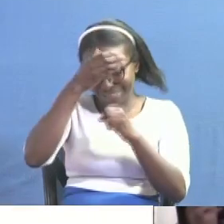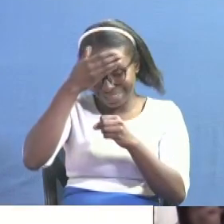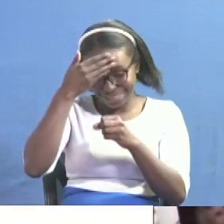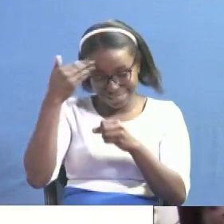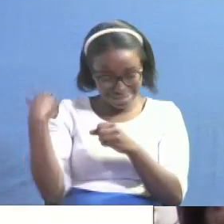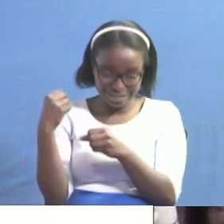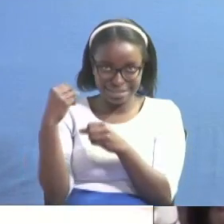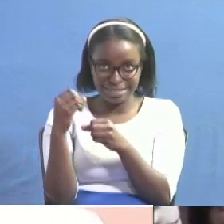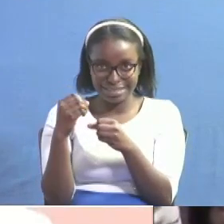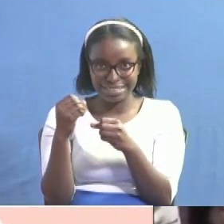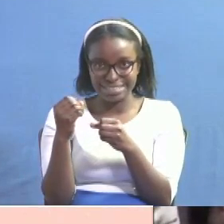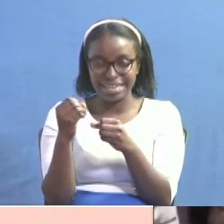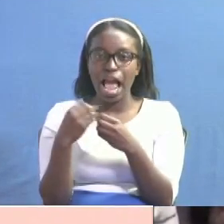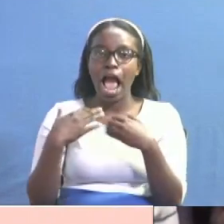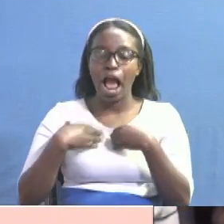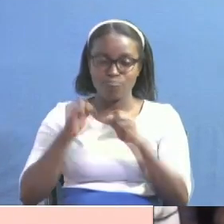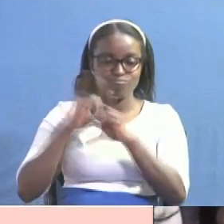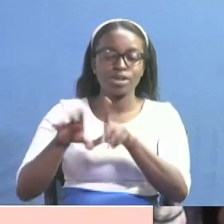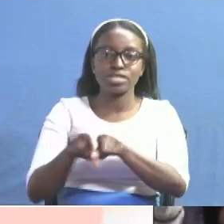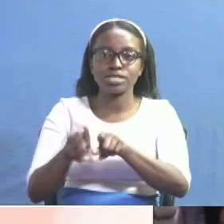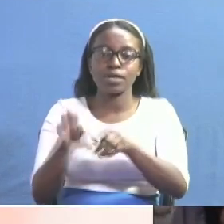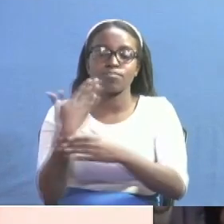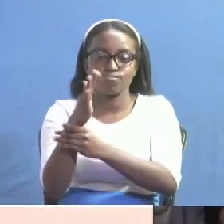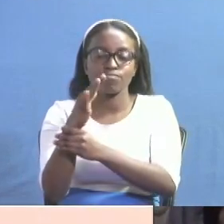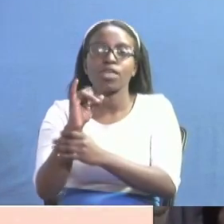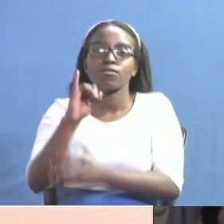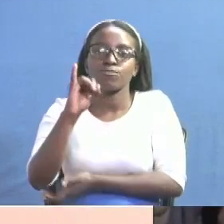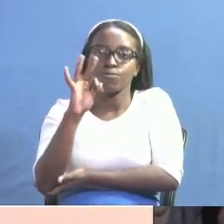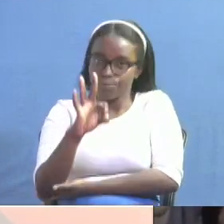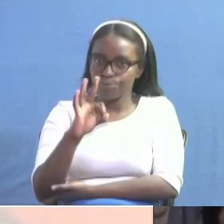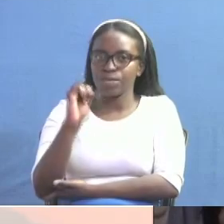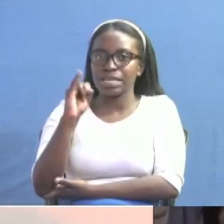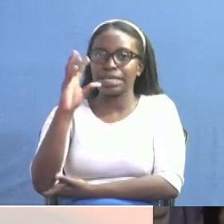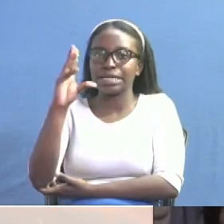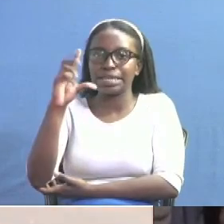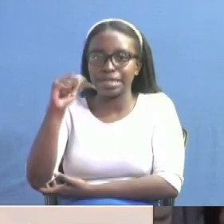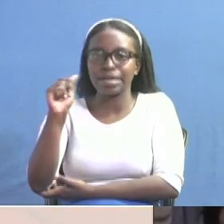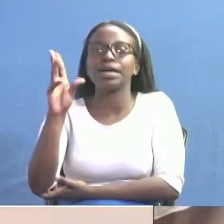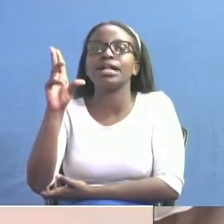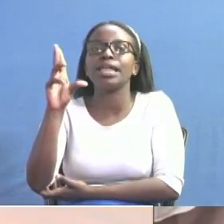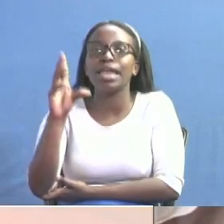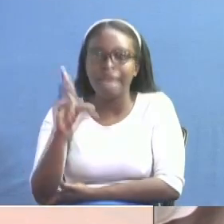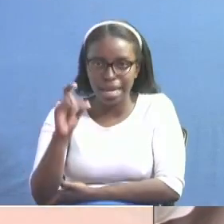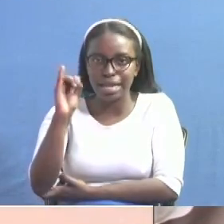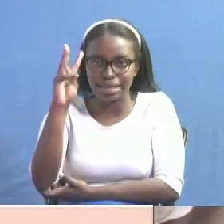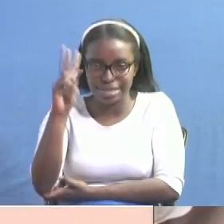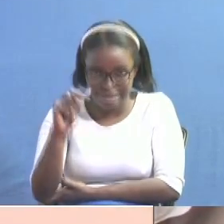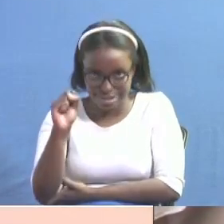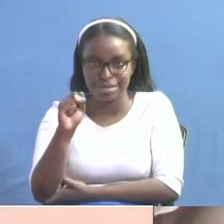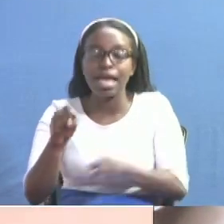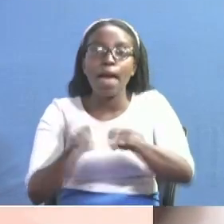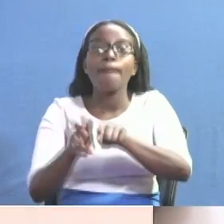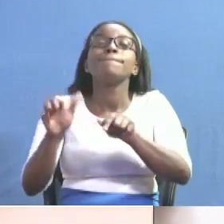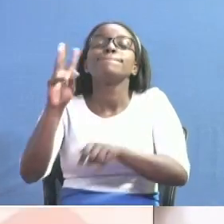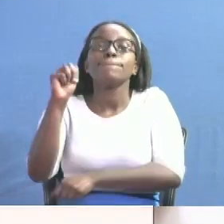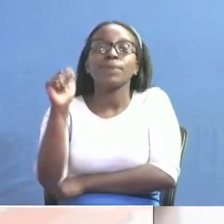ukikosa kama ni watoto wa kufuga, those fingerings unaweza jitengenezea wewe mwenyewe kwa shamba yako na unakuwa na umakini kabisa. Margaret Karimi,